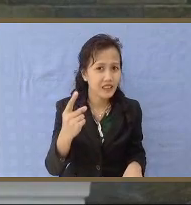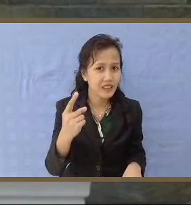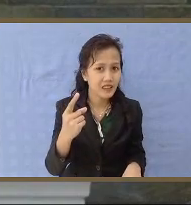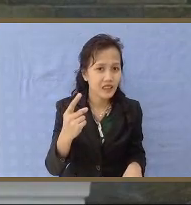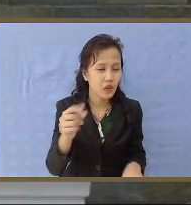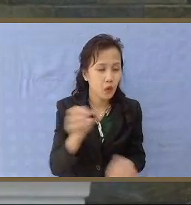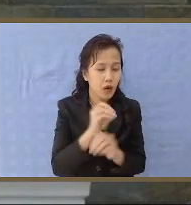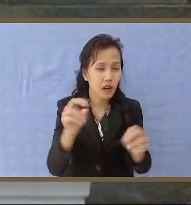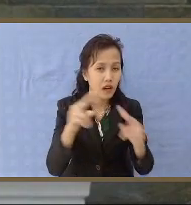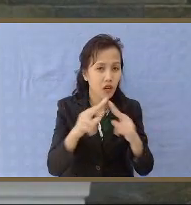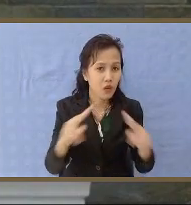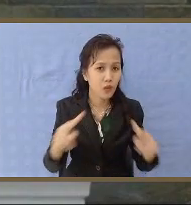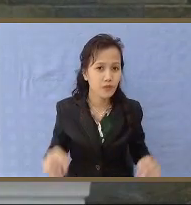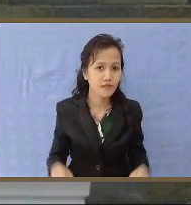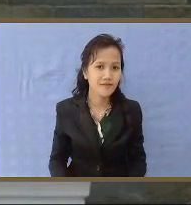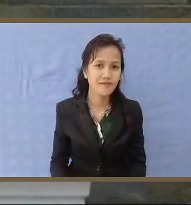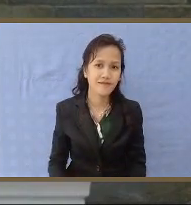Homeless.